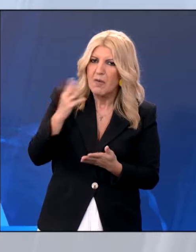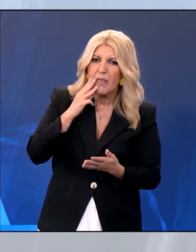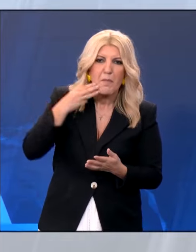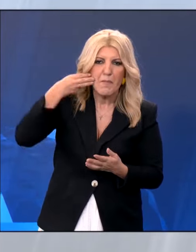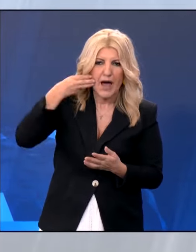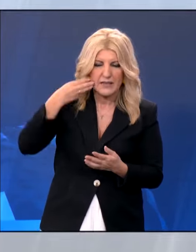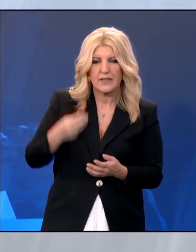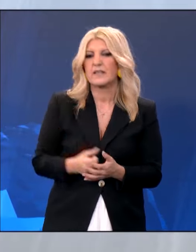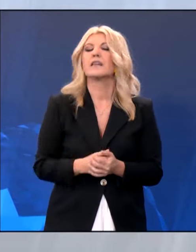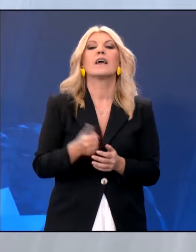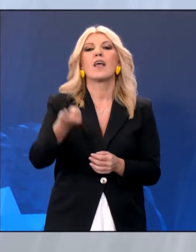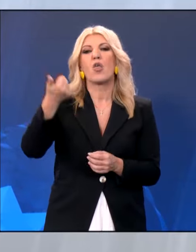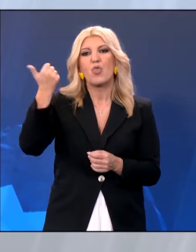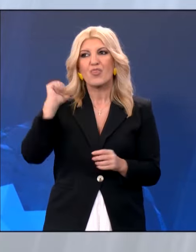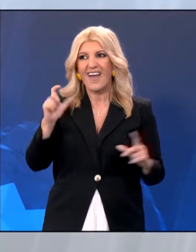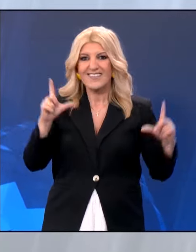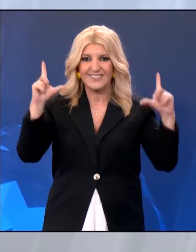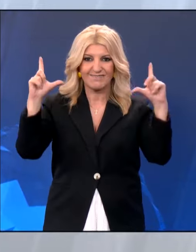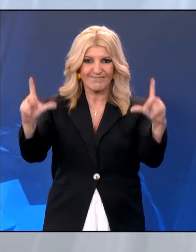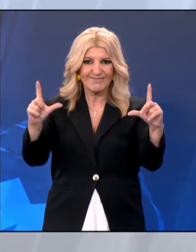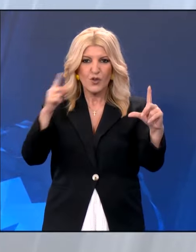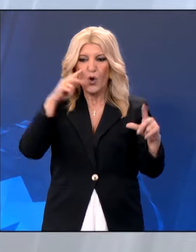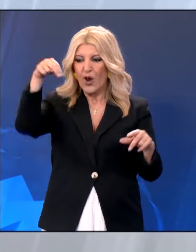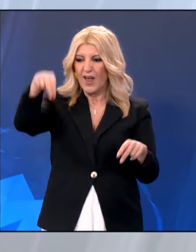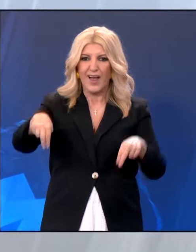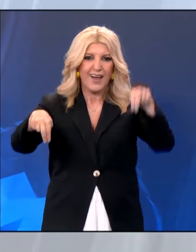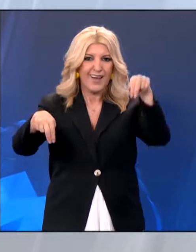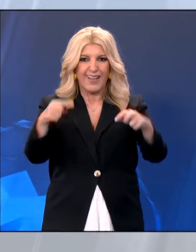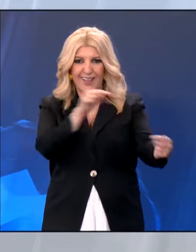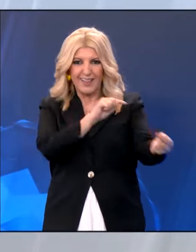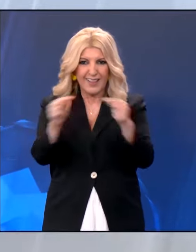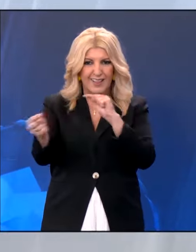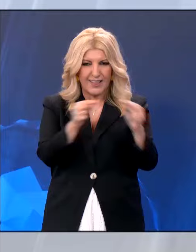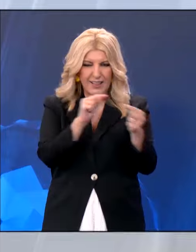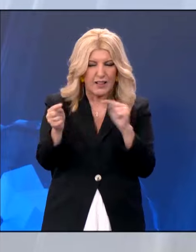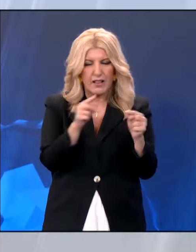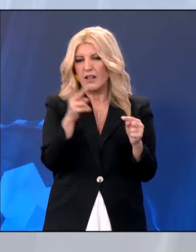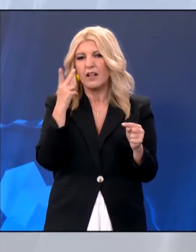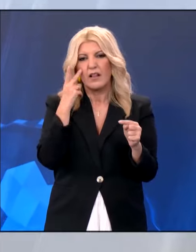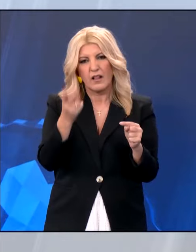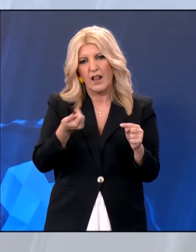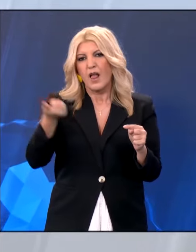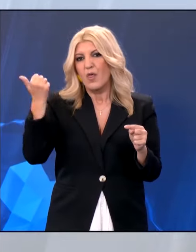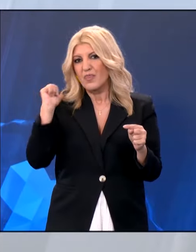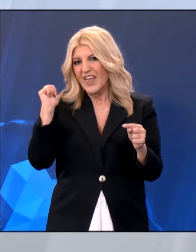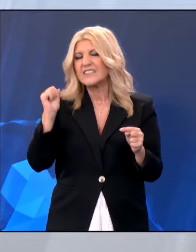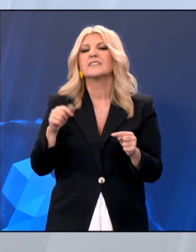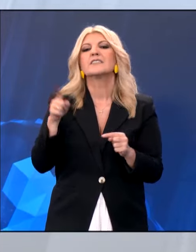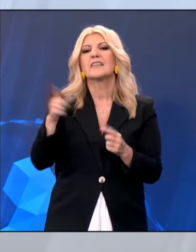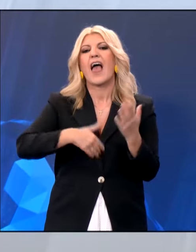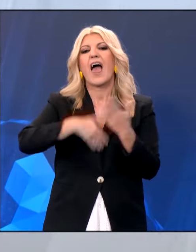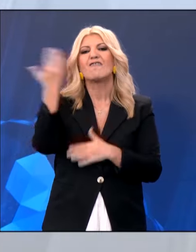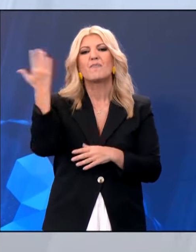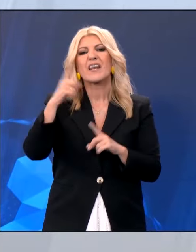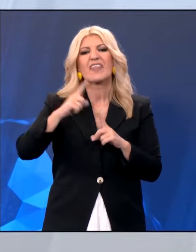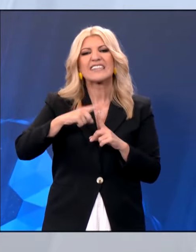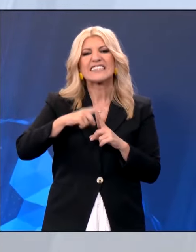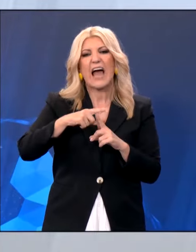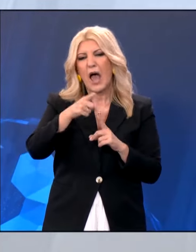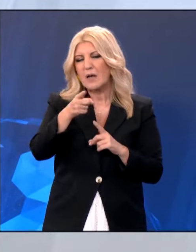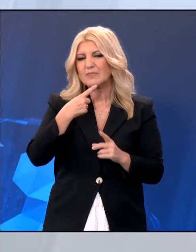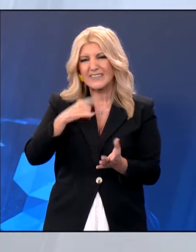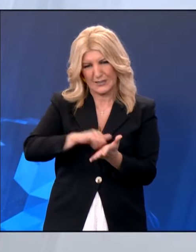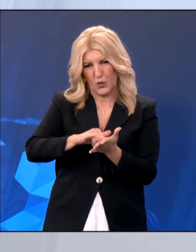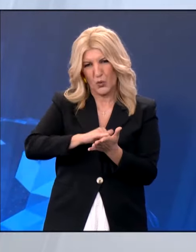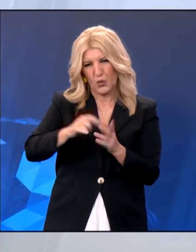Βατερλό. Η ανησυχία στις τάξεις των Δημοκρατικών είναι μεγάλη και ήδη η εφημερίδα New York Times βάζει τίτλο στο κύριο άρθρο της «Για